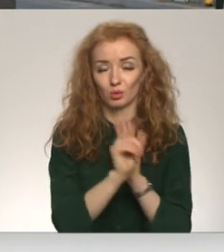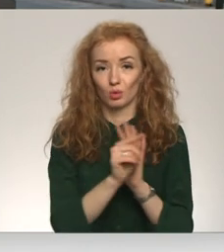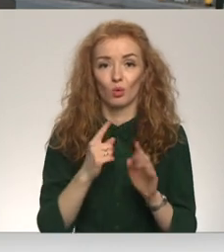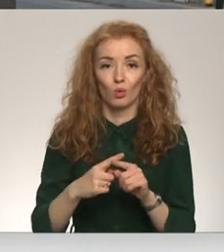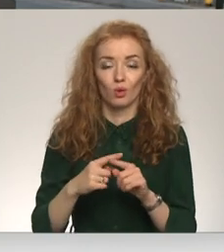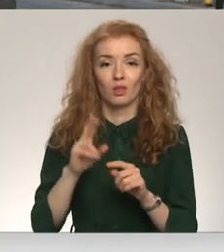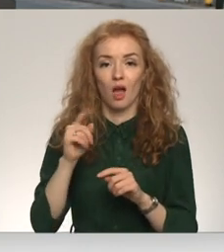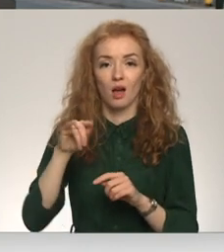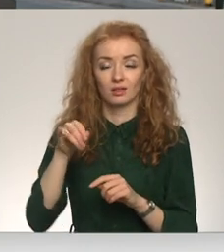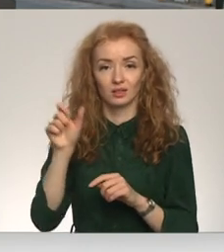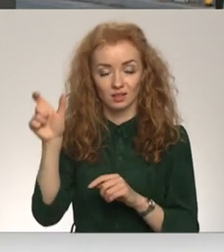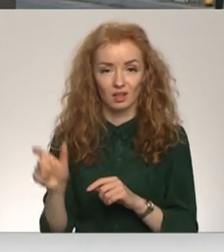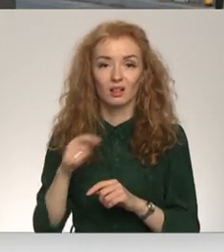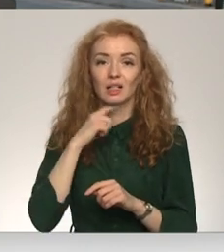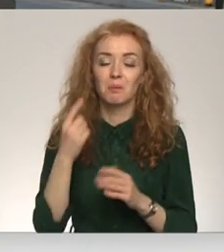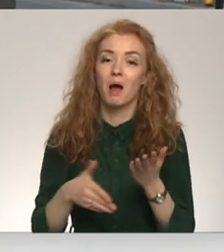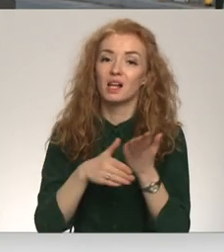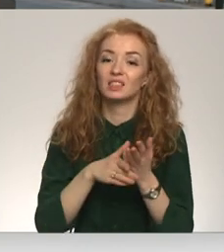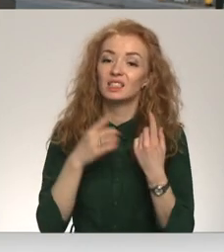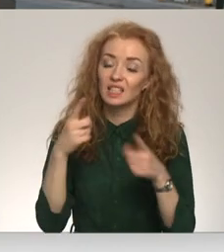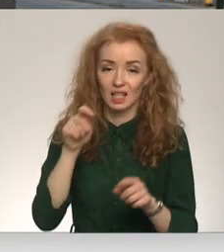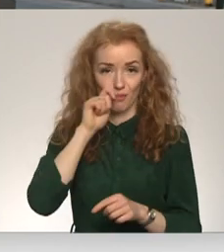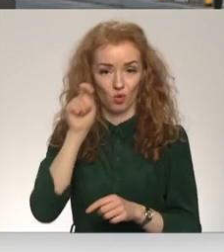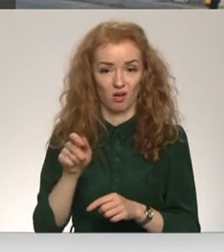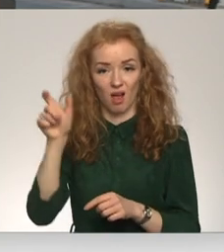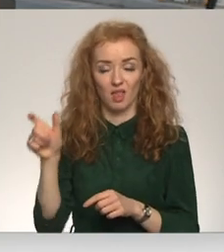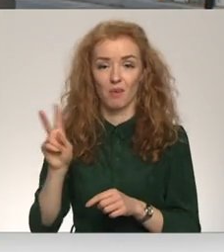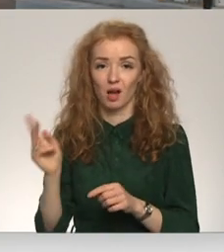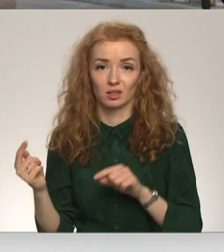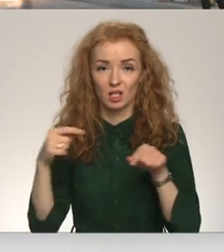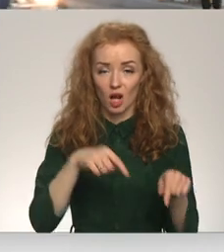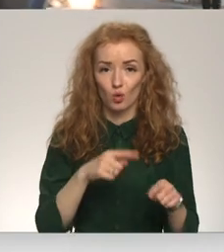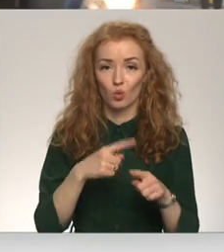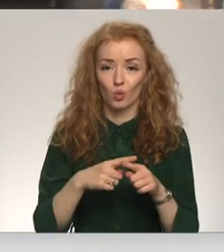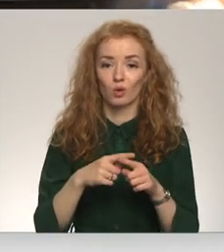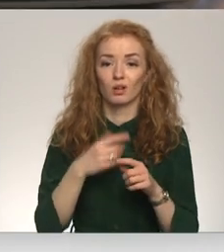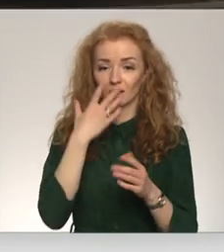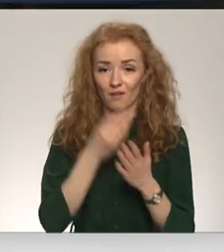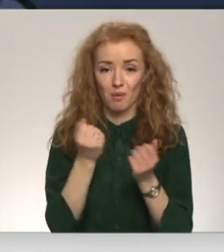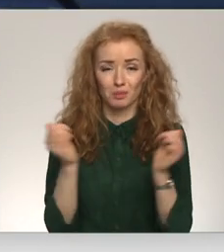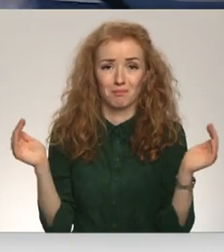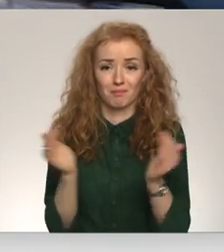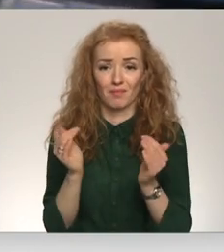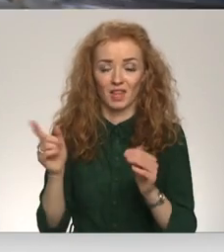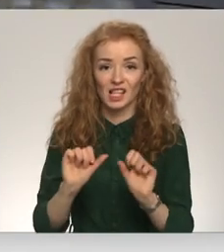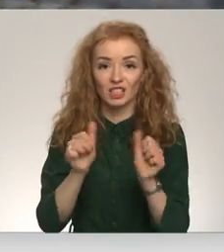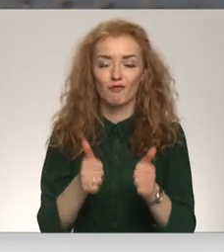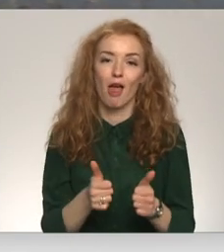Nastja vēlas palīdzēt citiem ukraiņiem, kas šeit ir ieradušies, un savā mazajā Baltijā Opel automašīnā ir ierīkojis tādu